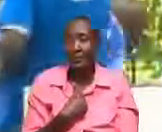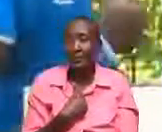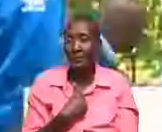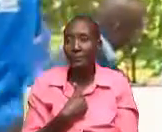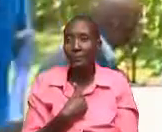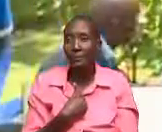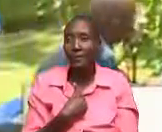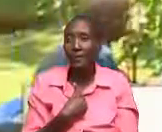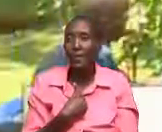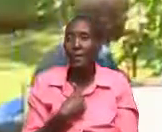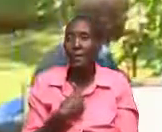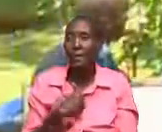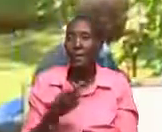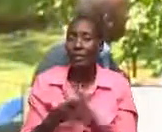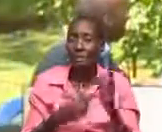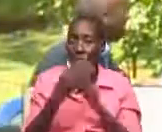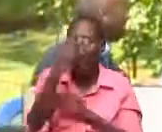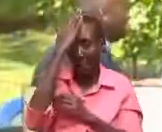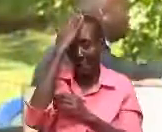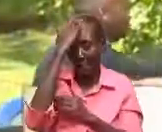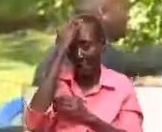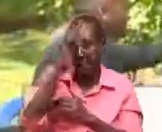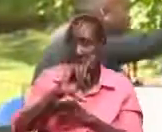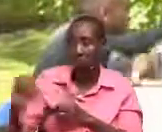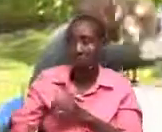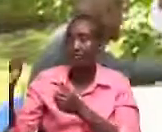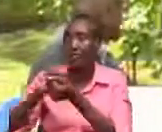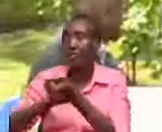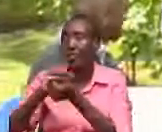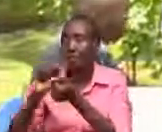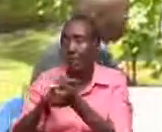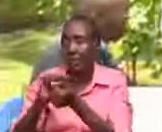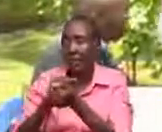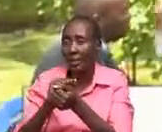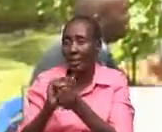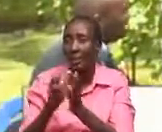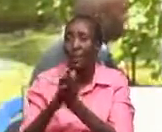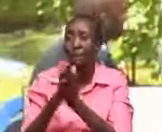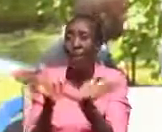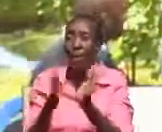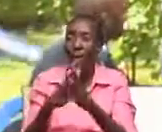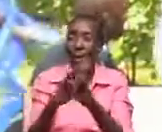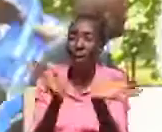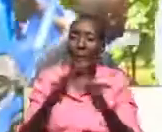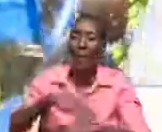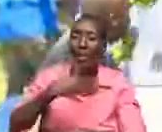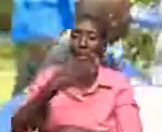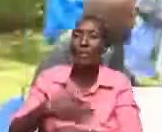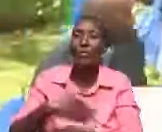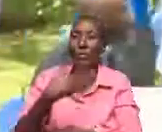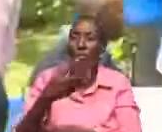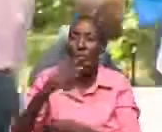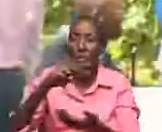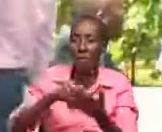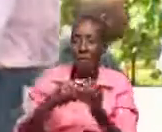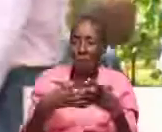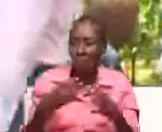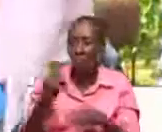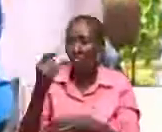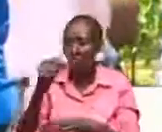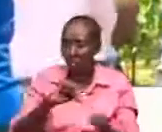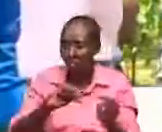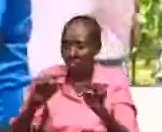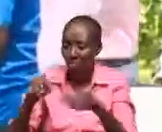wawe na siku kuanzia Jumatatu mpaka Friday kuwe na siku open, kila siku hiyo ni siku ya soko. Hii itafanya watu wachache wao wanakuja kwa